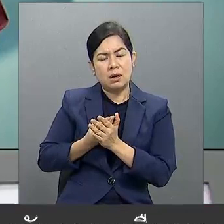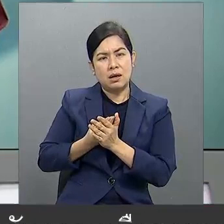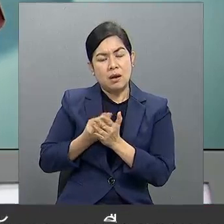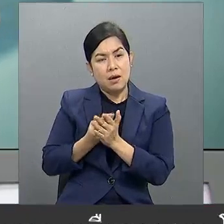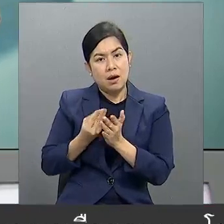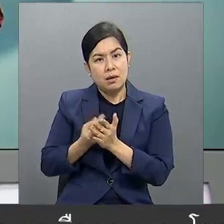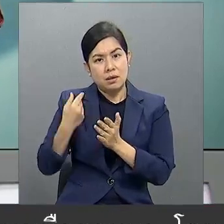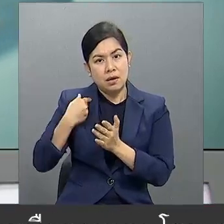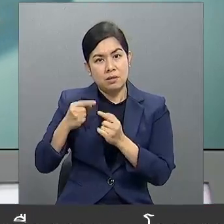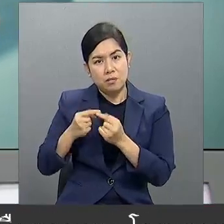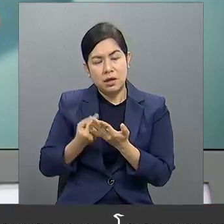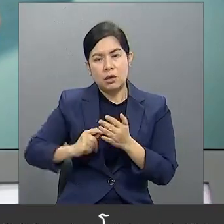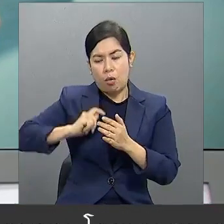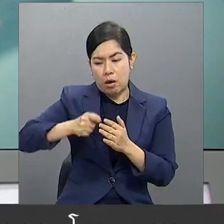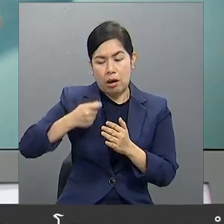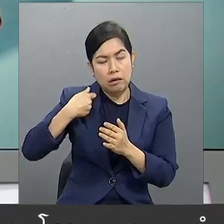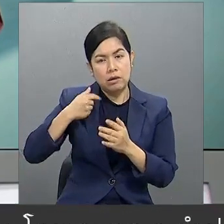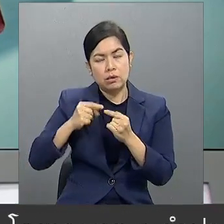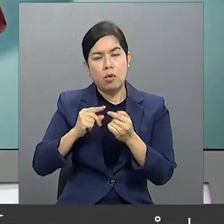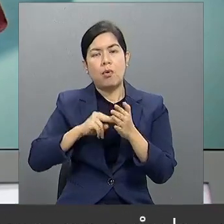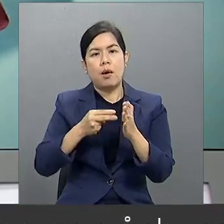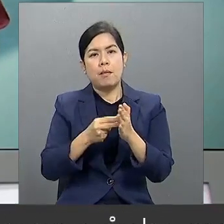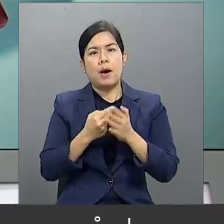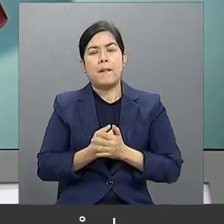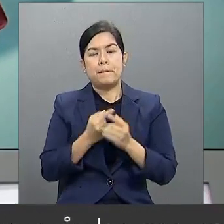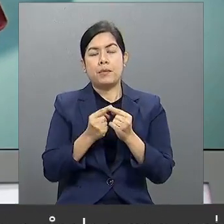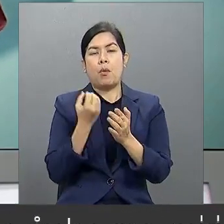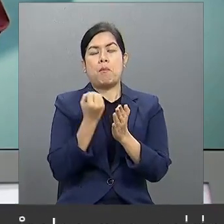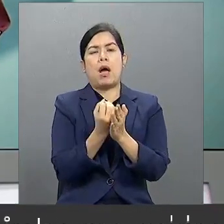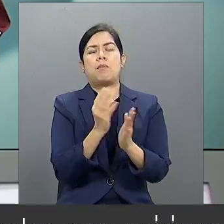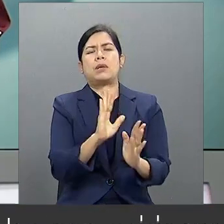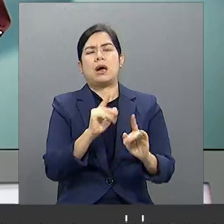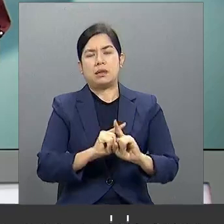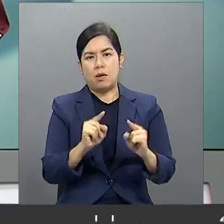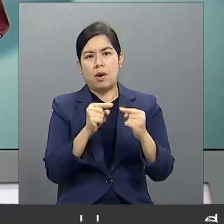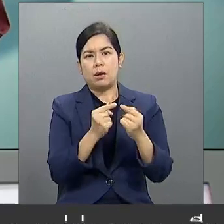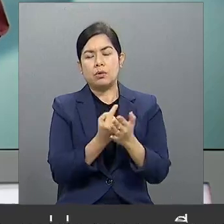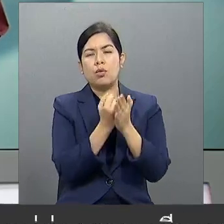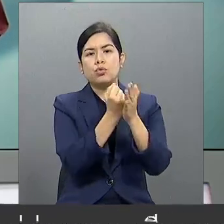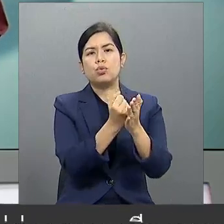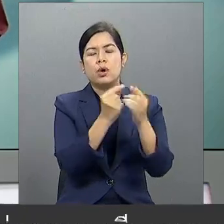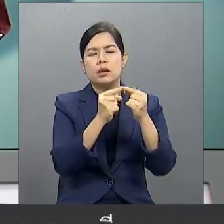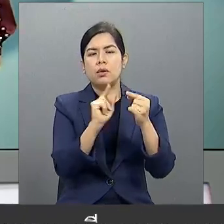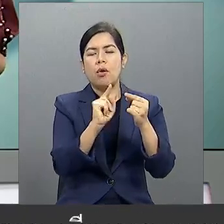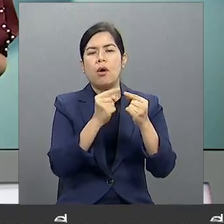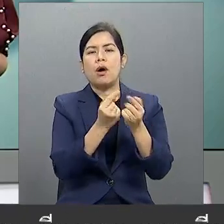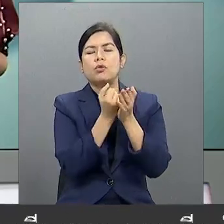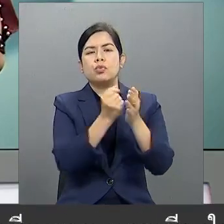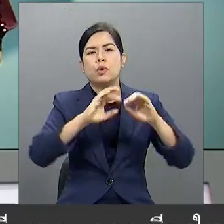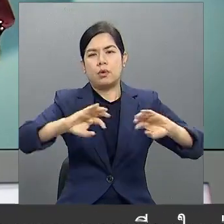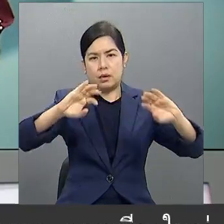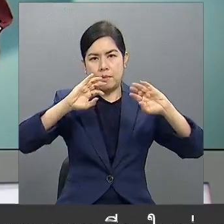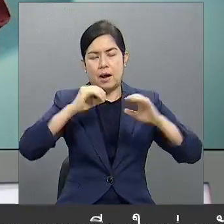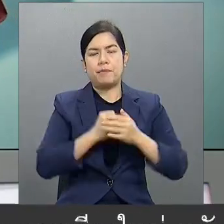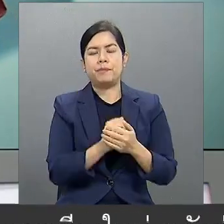คุณหมอพยายามจะบอกว่าก็รัฐบาลเนี่ยไม่ต้องมาแบกภาระอะไรเป็นการช่วยเหลือรัฐบาลด้วยซ้ำไปนะคะแต่ถ้ามาดูสภาพของธุรกิจของโรงพยาบาล